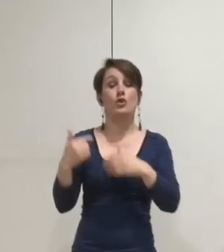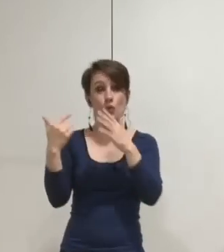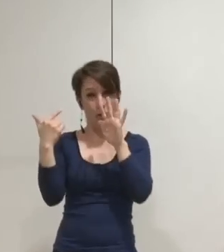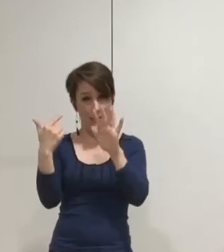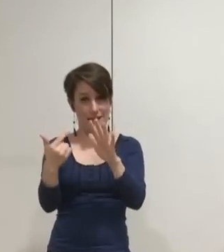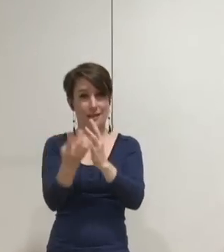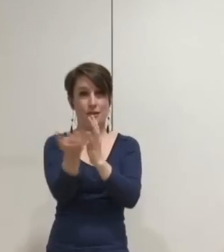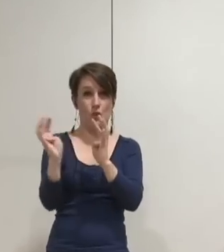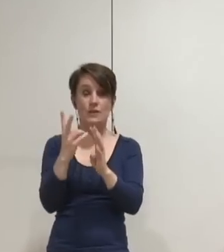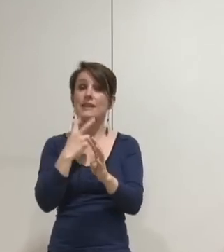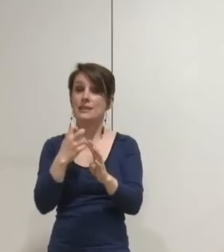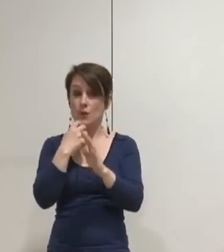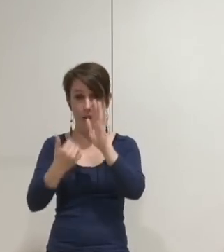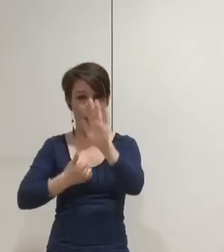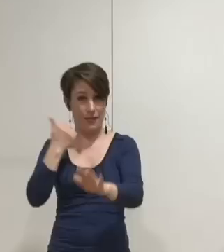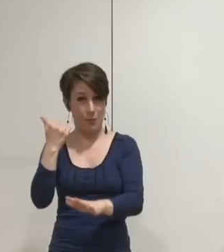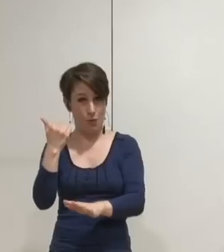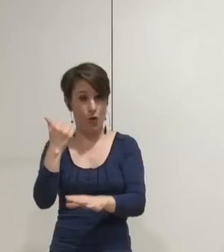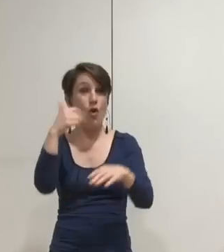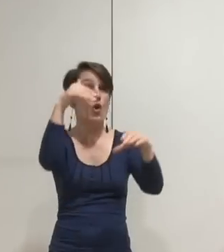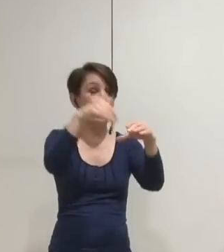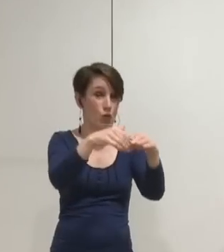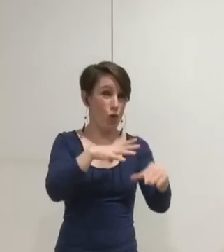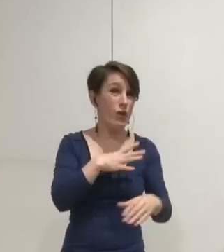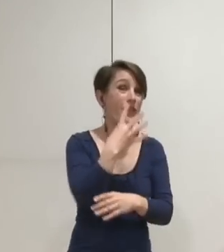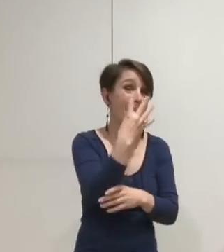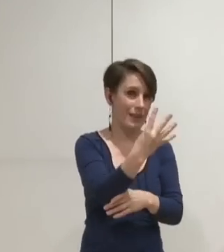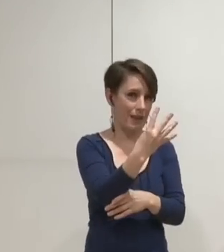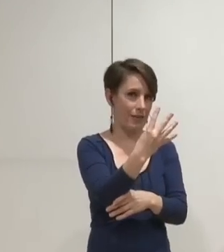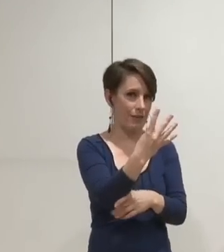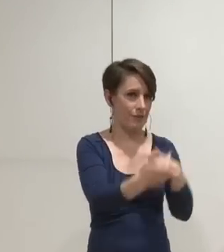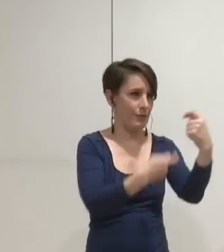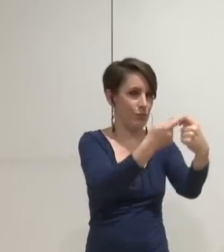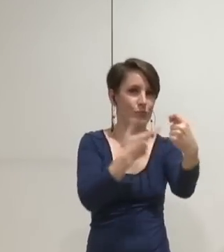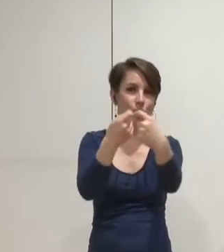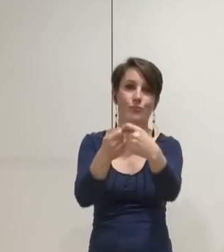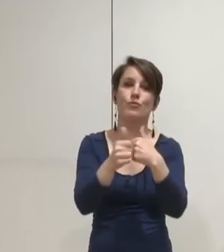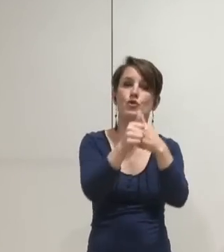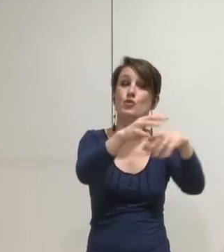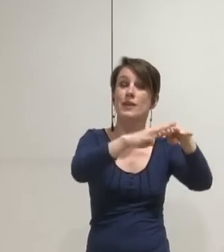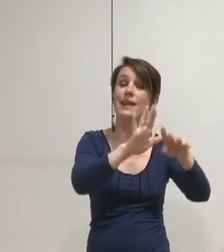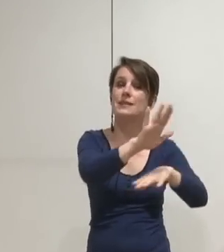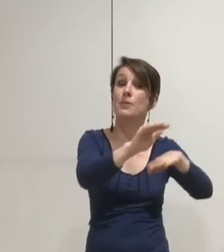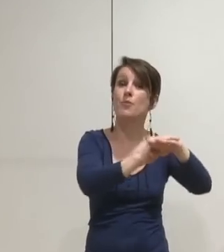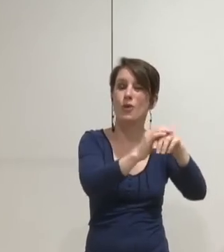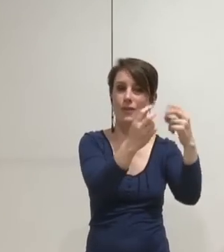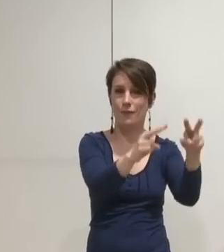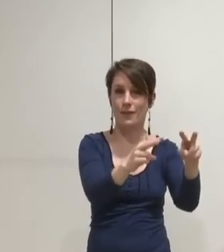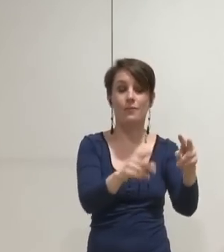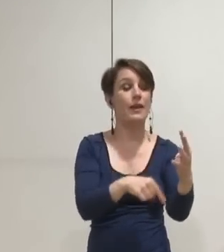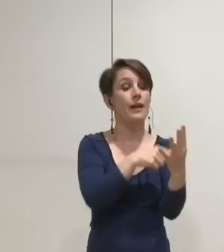indépendants 4 couvre des territoires politiques de la ville pour ces